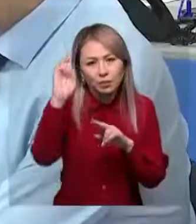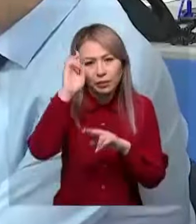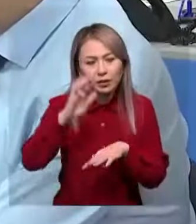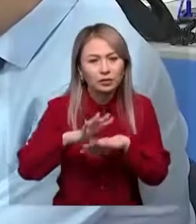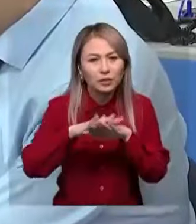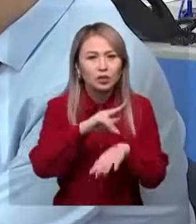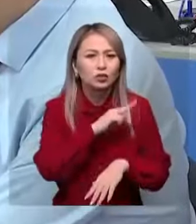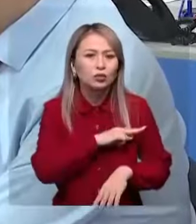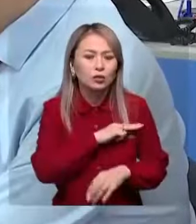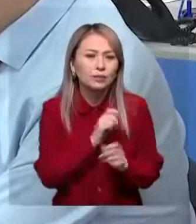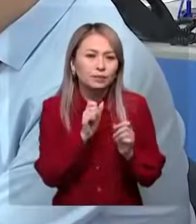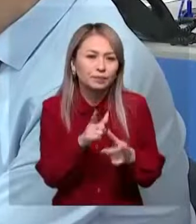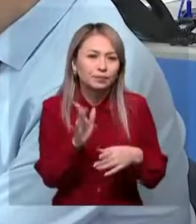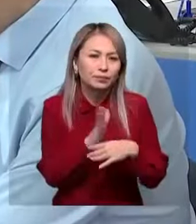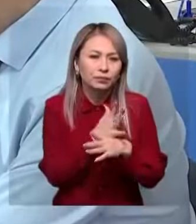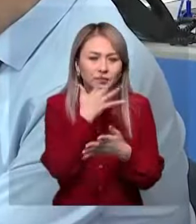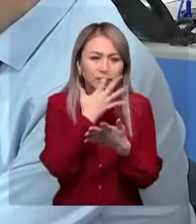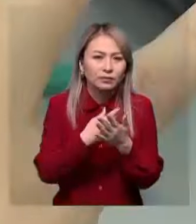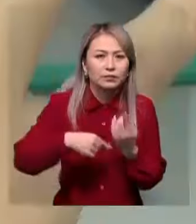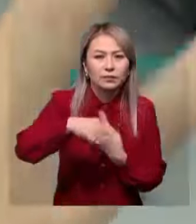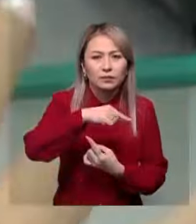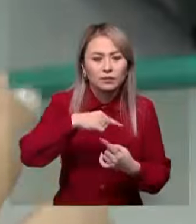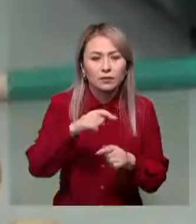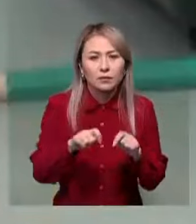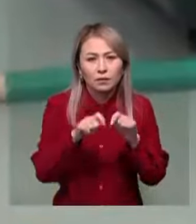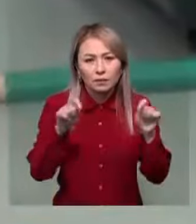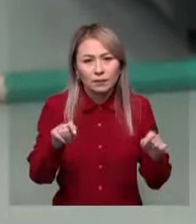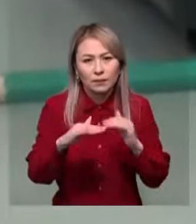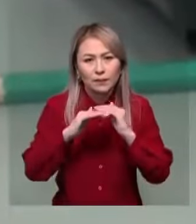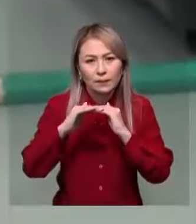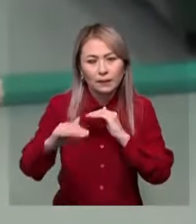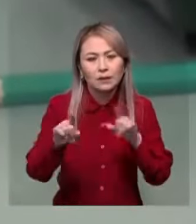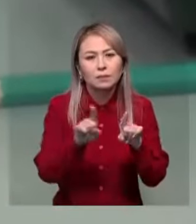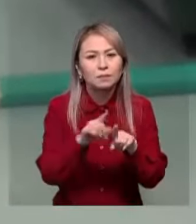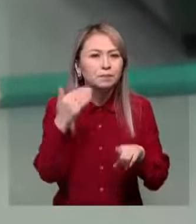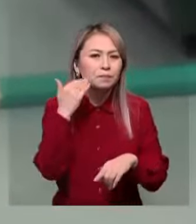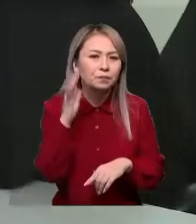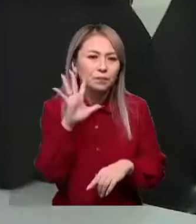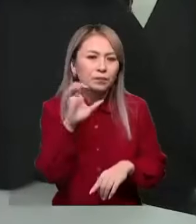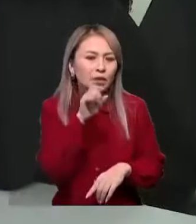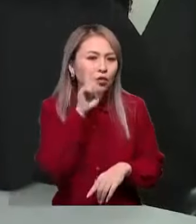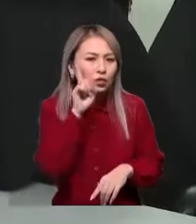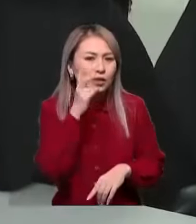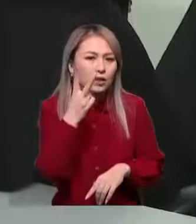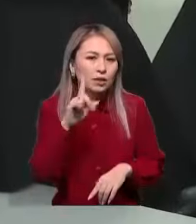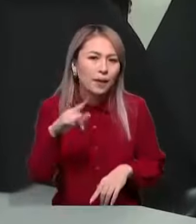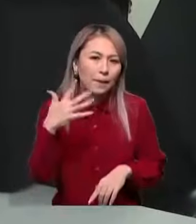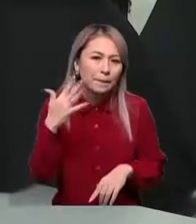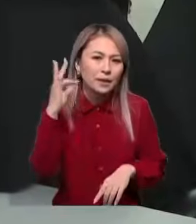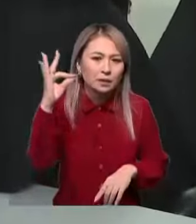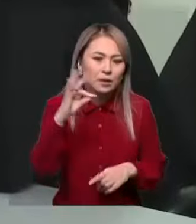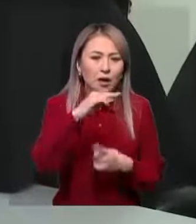жұмысқа орналасуға ғана емес, өз ісін ашуға да жәрдемдесуде. Былтыр тек Елорданың өзінде 500-ге жуық жас 2,5% несие алып